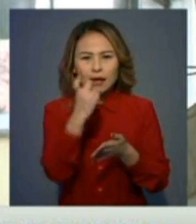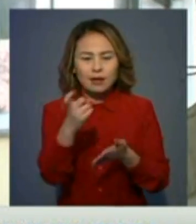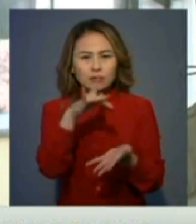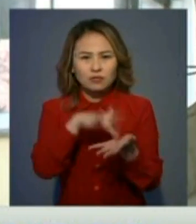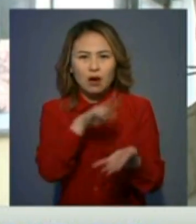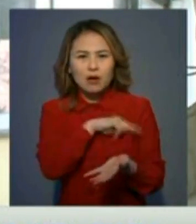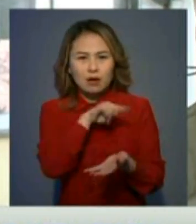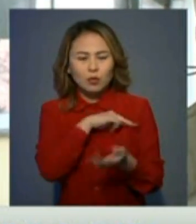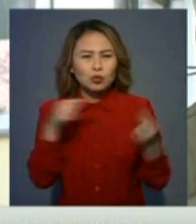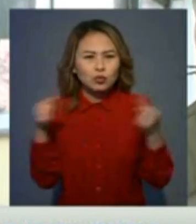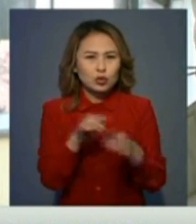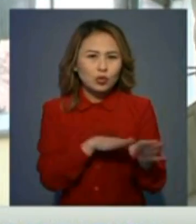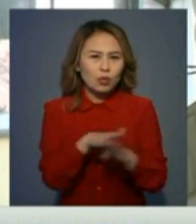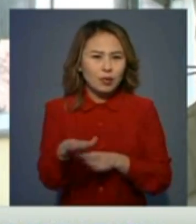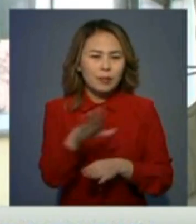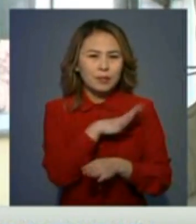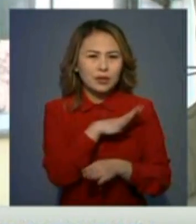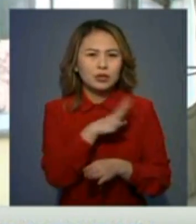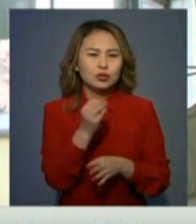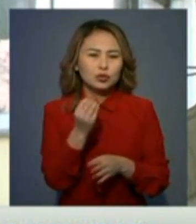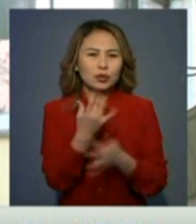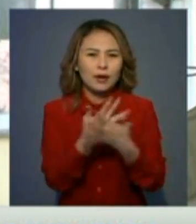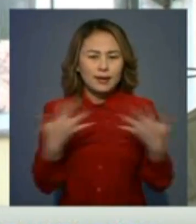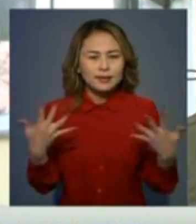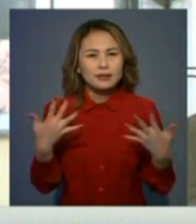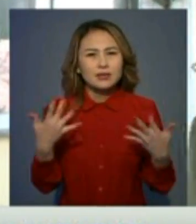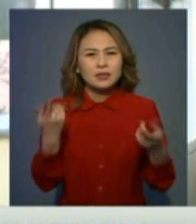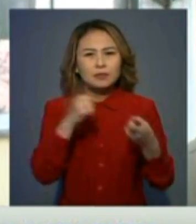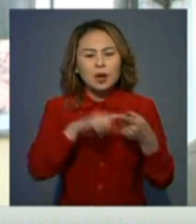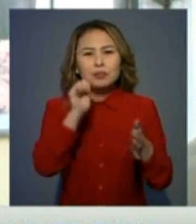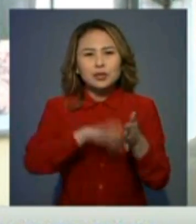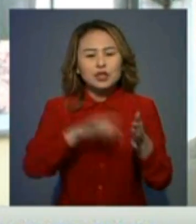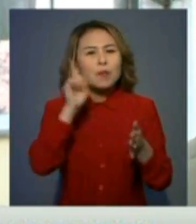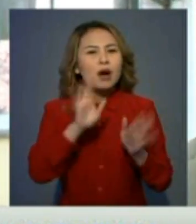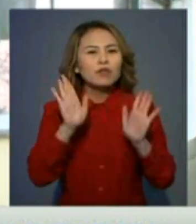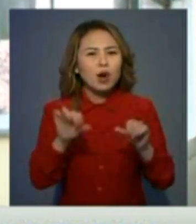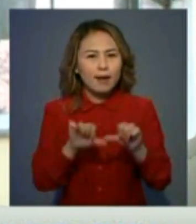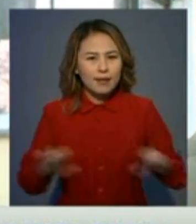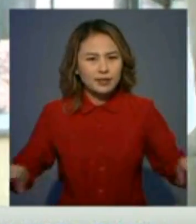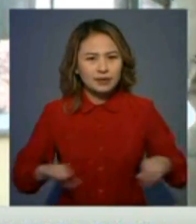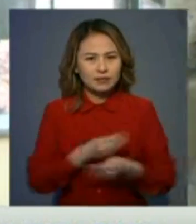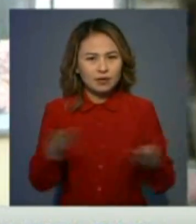жарылыстан емес, қатты толқыннан қираған. Дей тұрғанмен, төтенше жағдайдың нақты себебі тек комиссия жұмысына соң ғана белгілі болады.